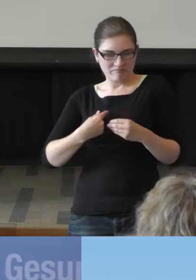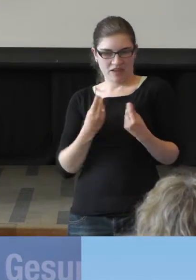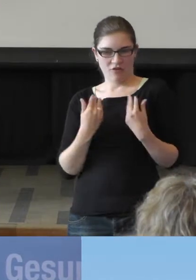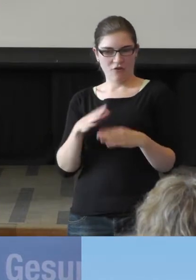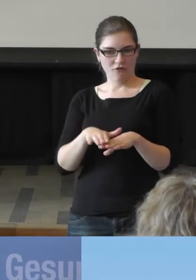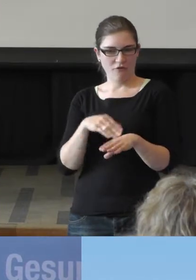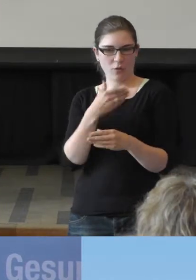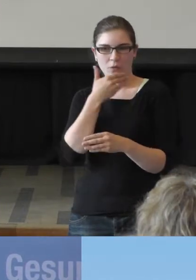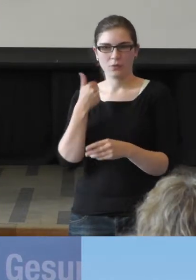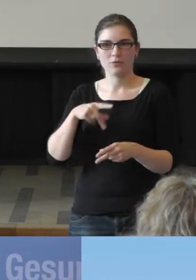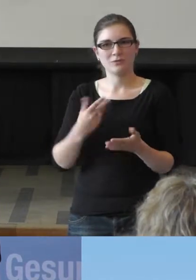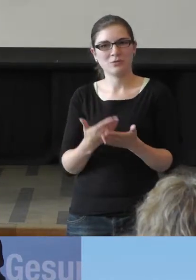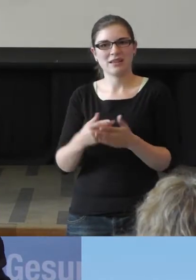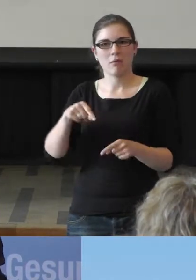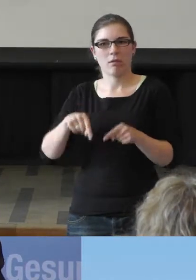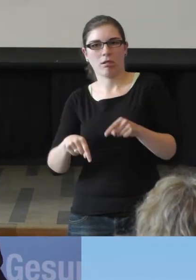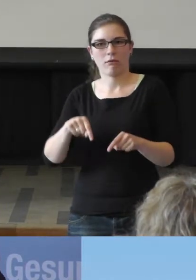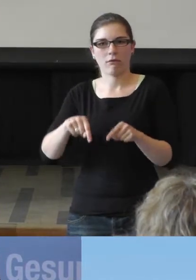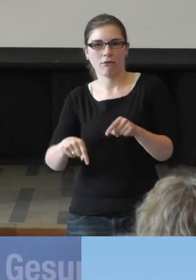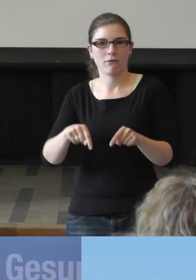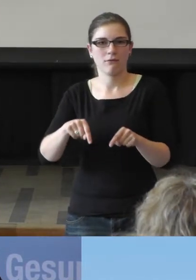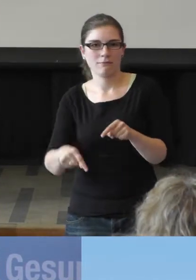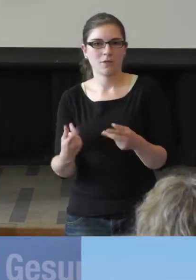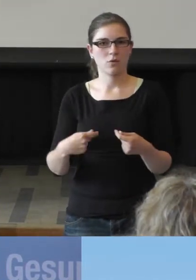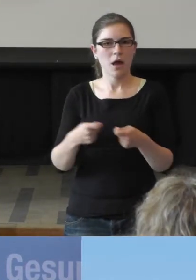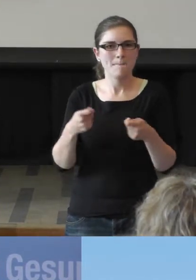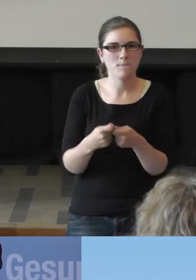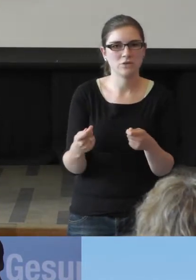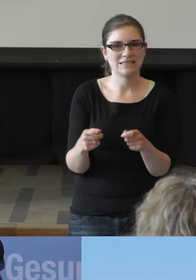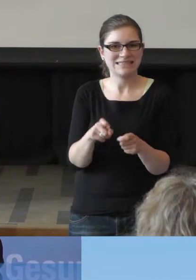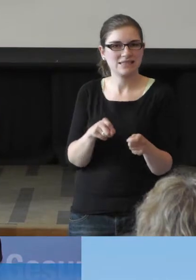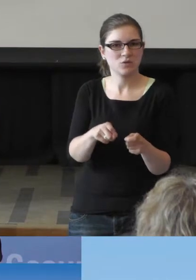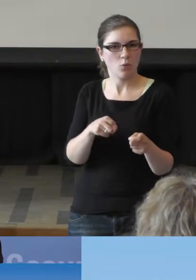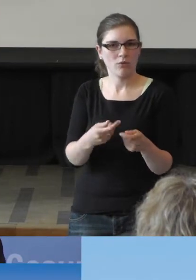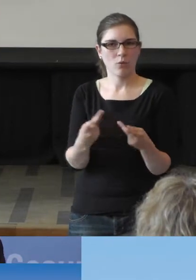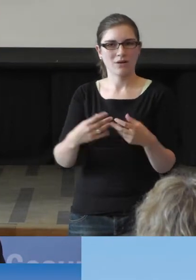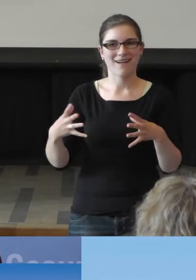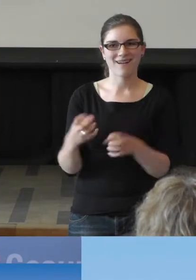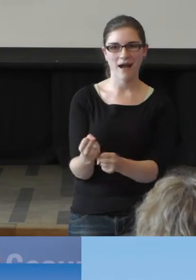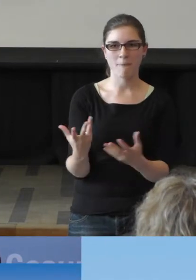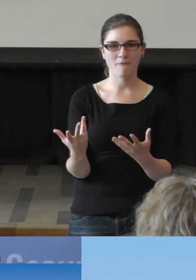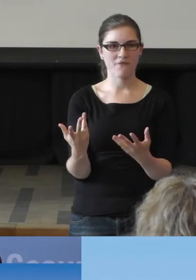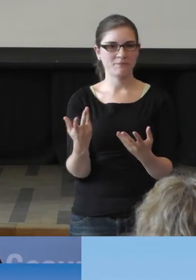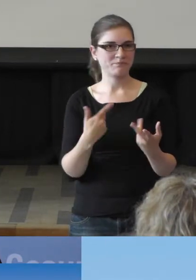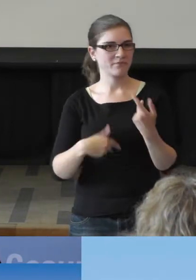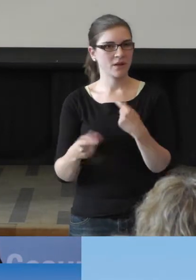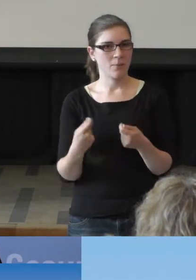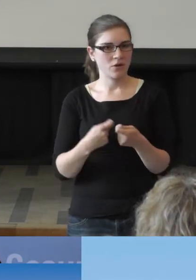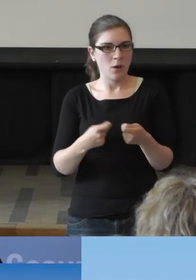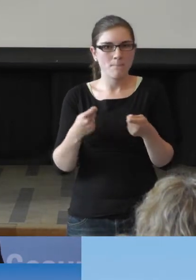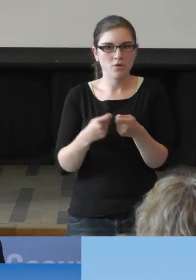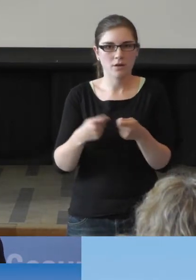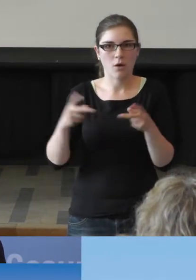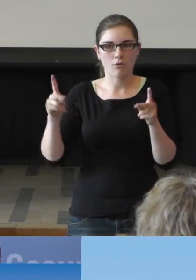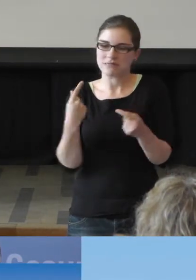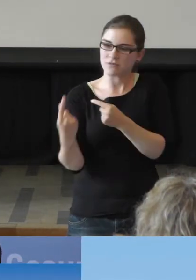Und es kann auch zu Muskelbeschwerden bekommen, dann im weiteren Verlauf, also Muskelzucken, Muskelkrämpfe, eine Schwäche und Atrophie. Damit ist gemeint, dass der Muskel sich abbaut, wenn er